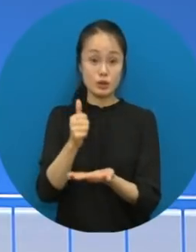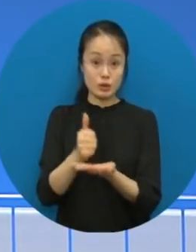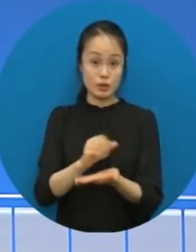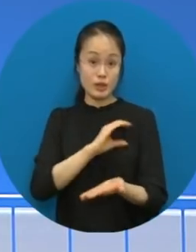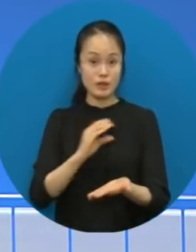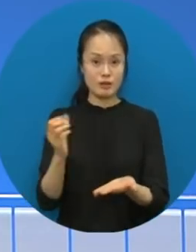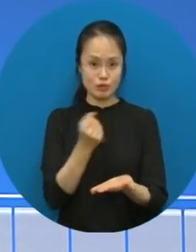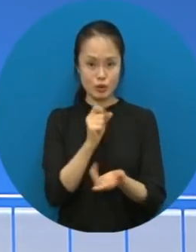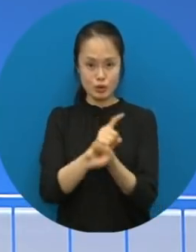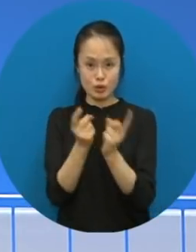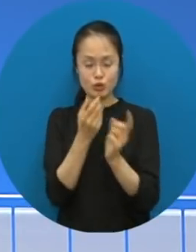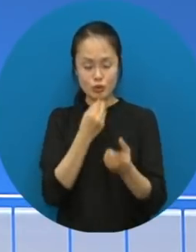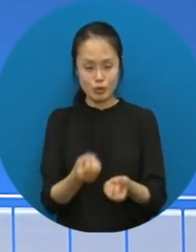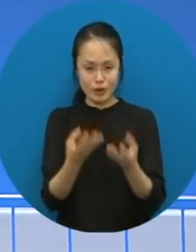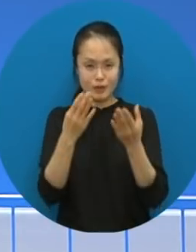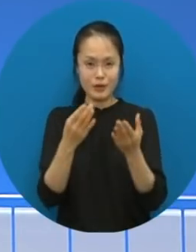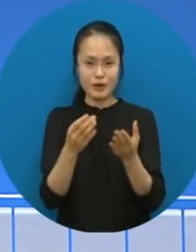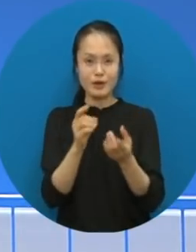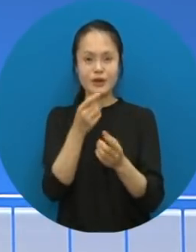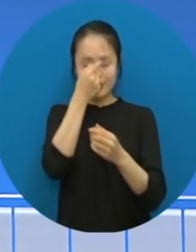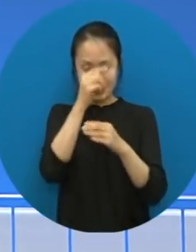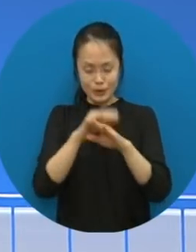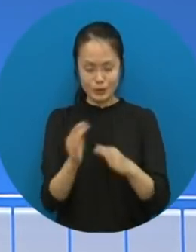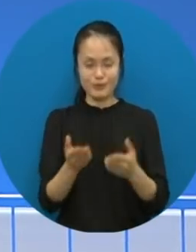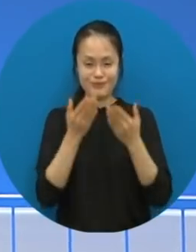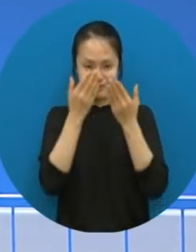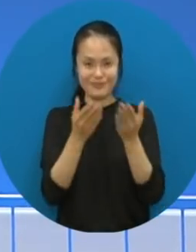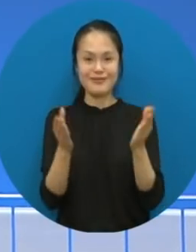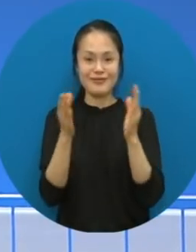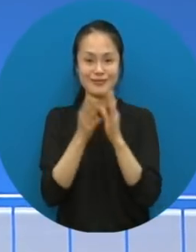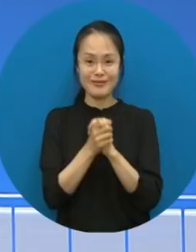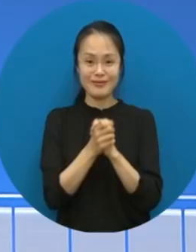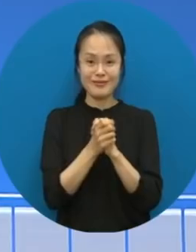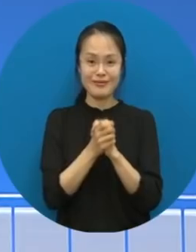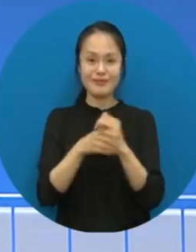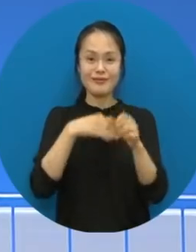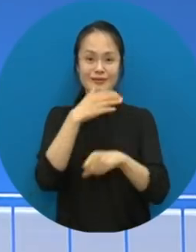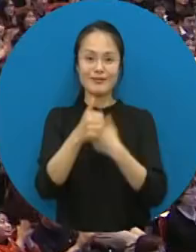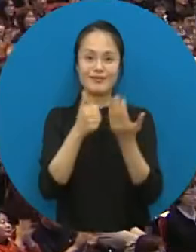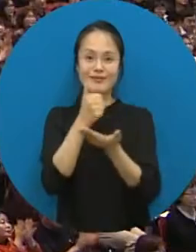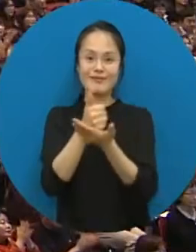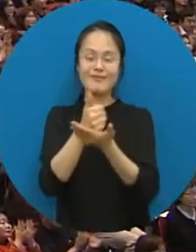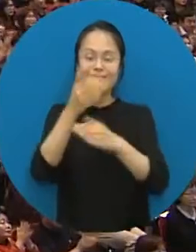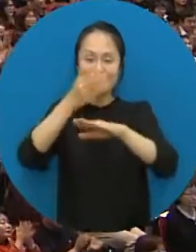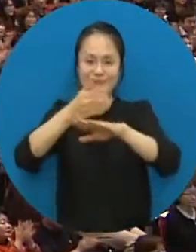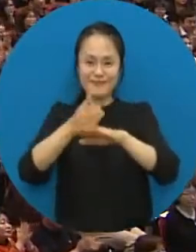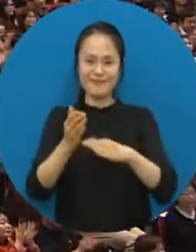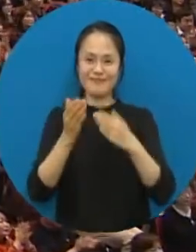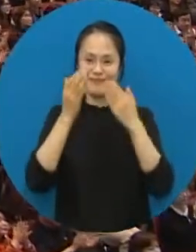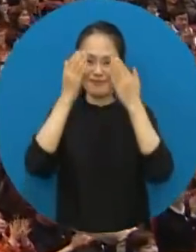서로 축복하며 기도합니다. 우리 하나님께 다시 한번 감사하십니다. 하나님 감사합니다.